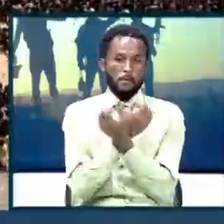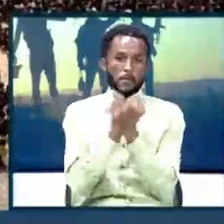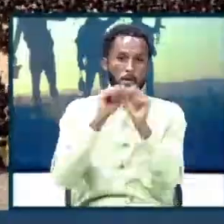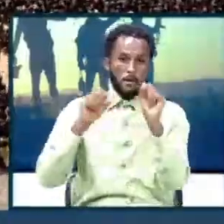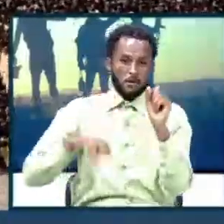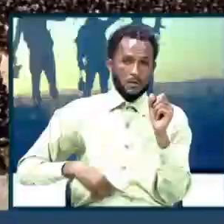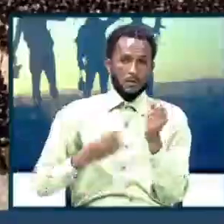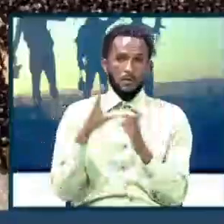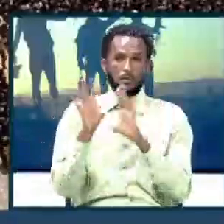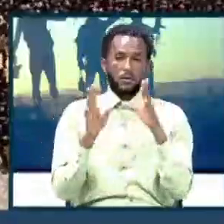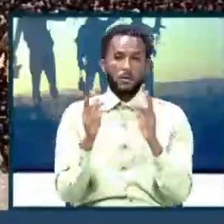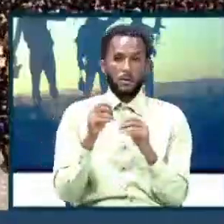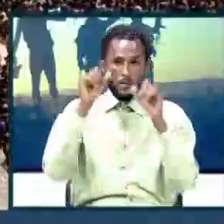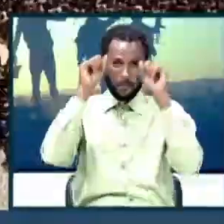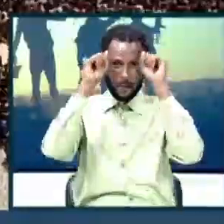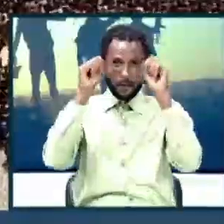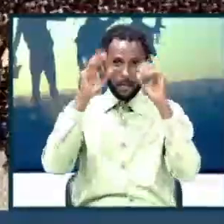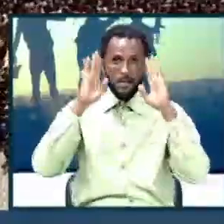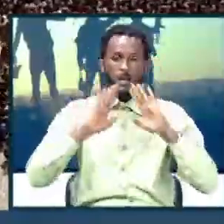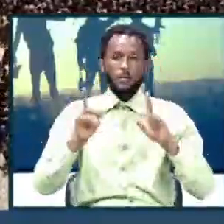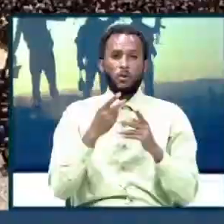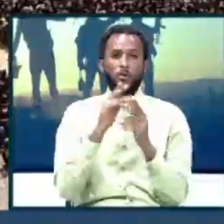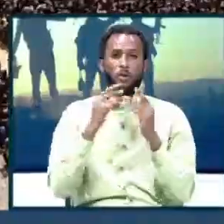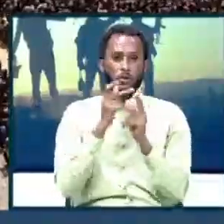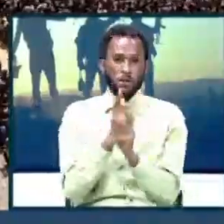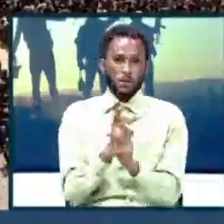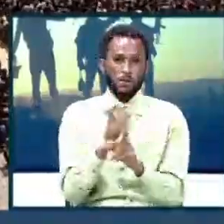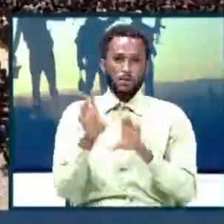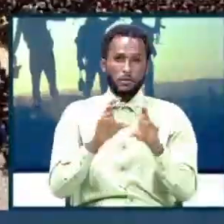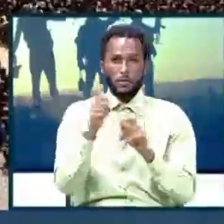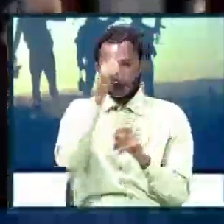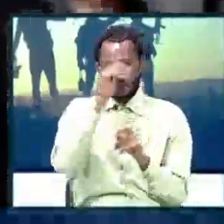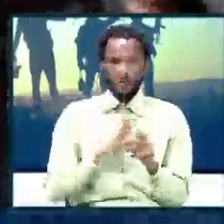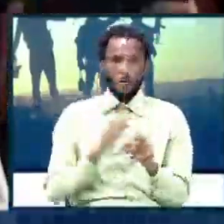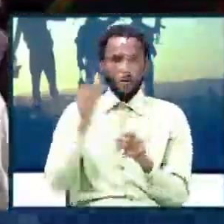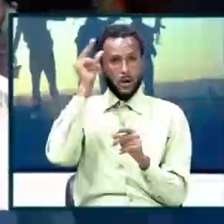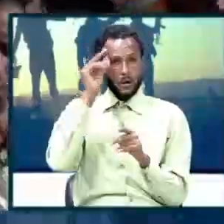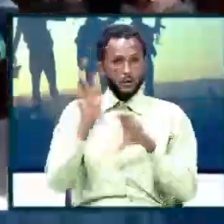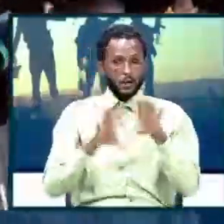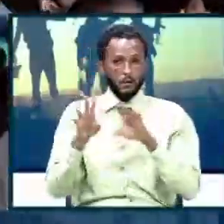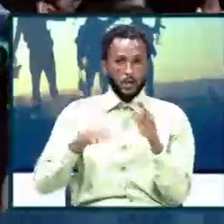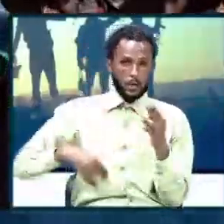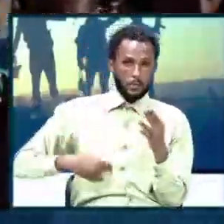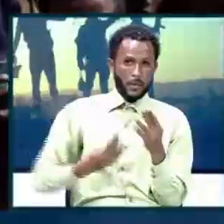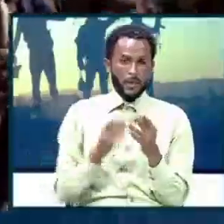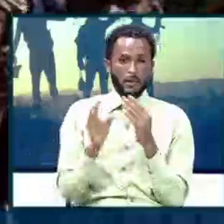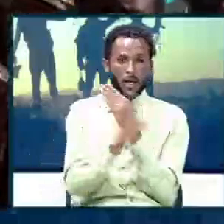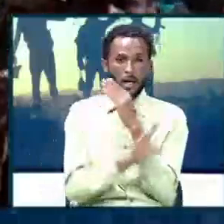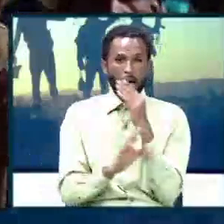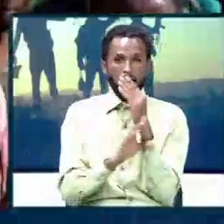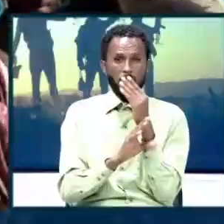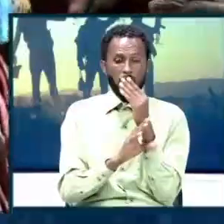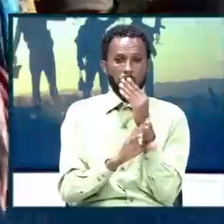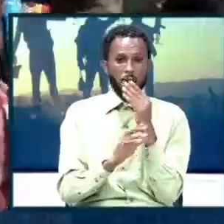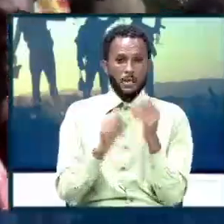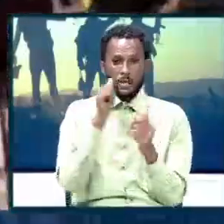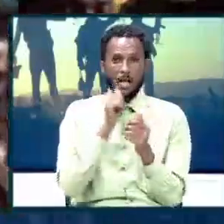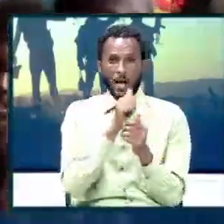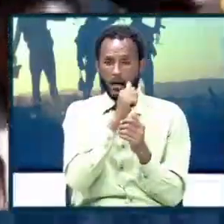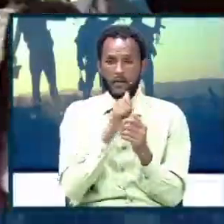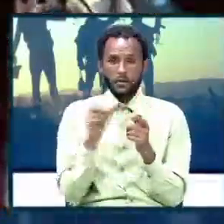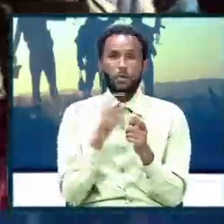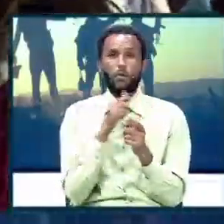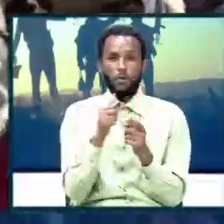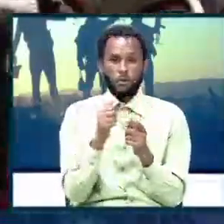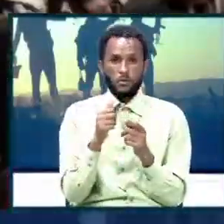ምሩኻት ብቐፃሊ ኣምባሳደር ሰላም ኮይኖም ክሰርሑ ፅቢት ይግበረሎም ዝበሉ ኣይተ ብርሃንም እቲ ዝተገበረ ምሕረት ህዝብታት ዛ ሃገር መጋበርያ ጉጅለ ፋሽ ኣብዪ